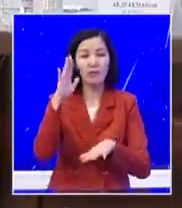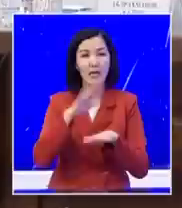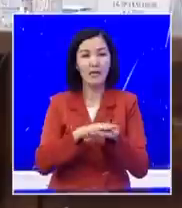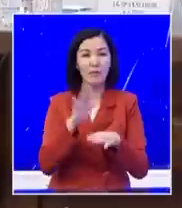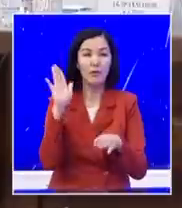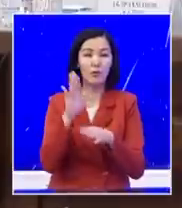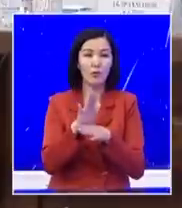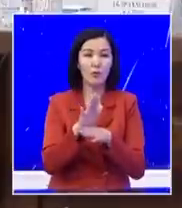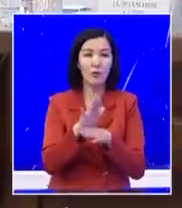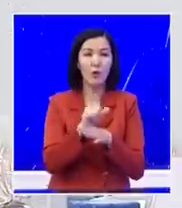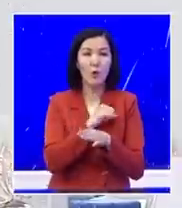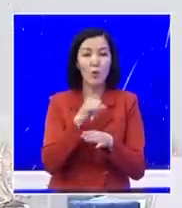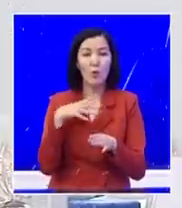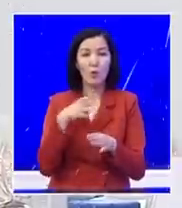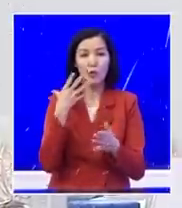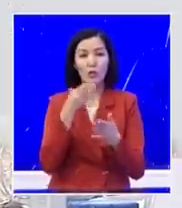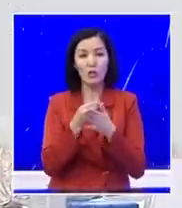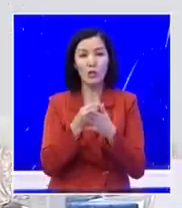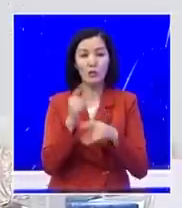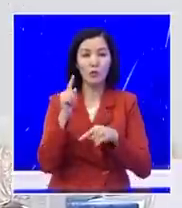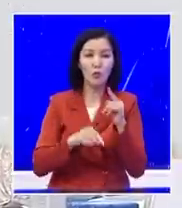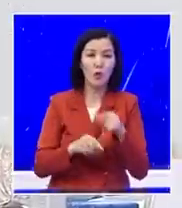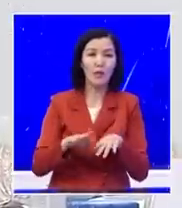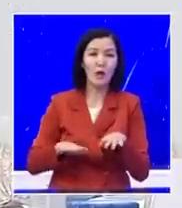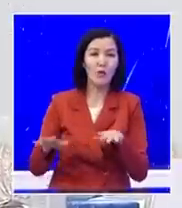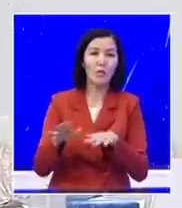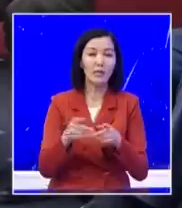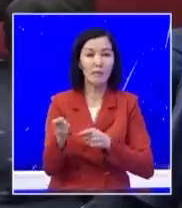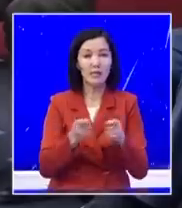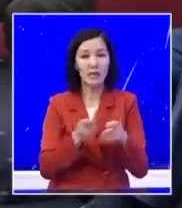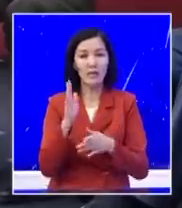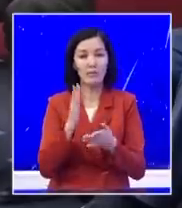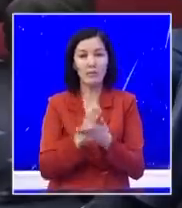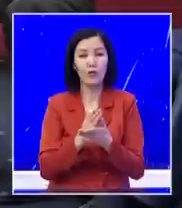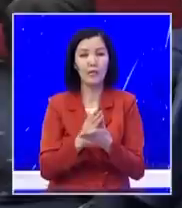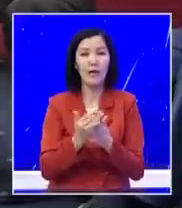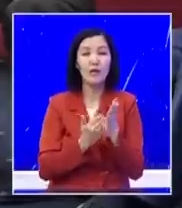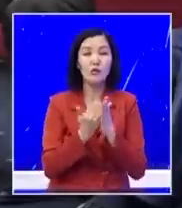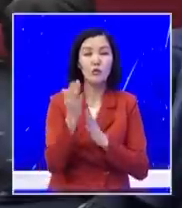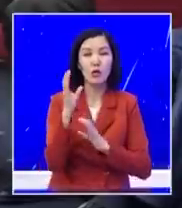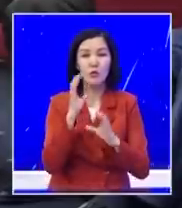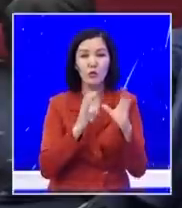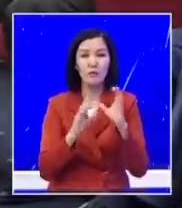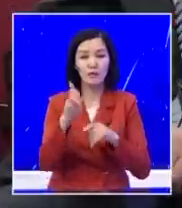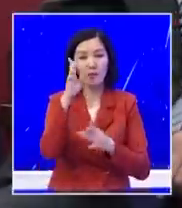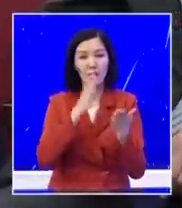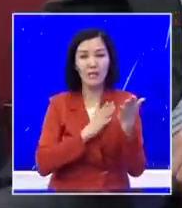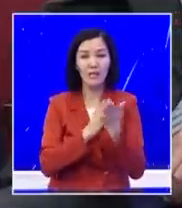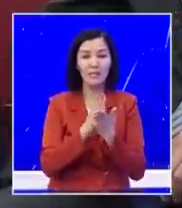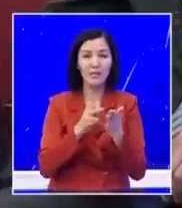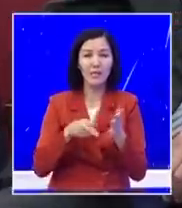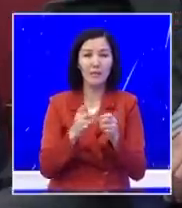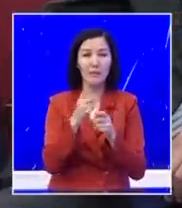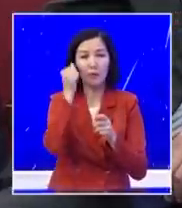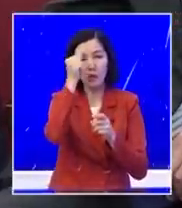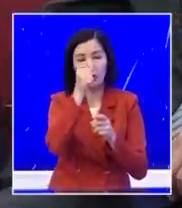облысы әкімінің өкімімен ол енді өз туған ауданын басқаратын болады. Қош жоғары білімі бар. Мемлекеттік қызметке 2001